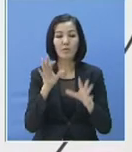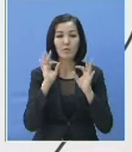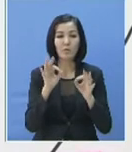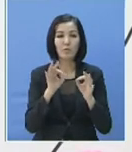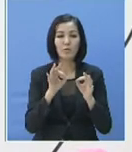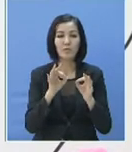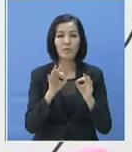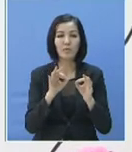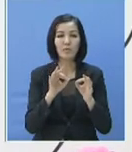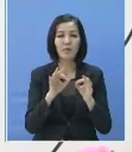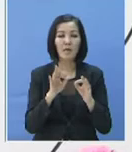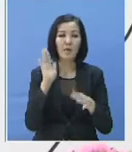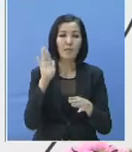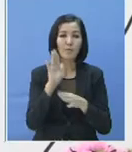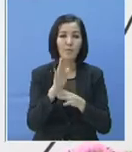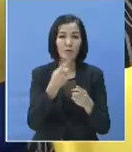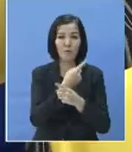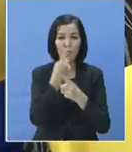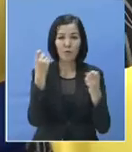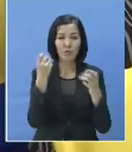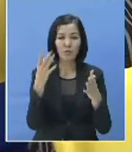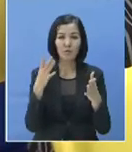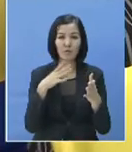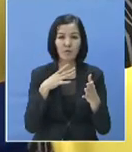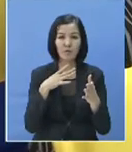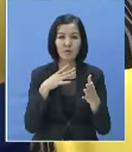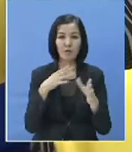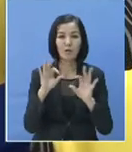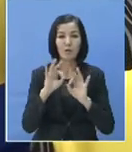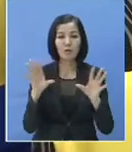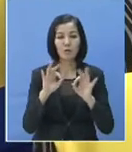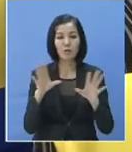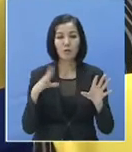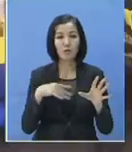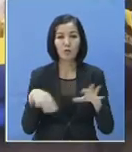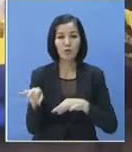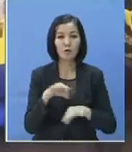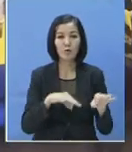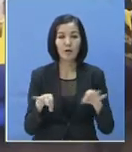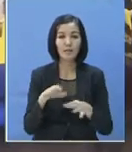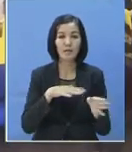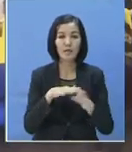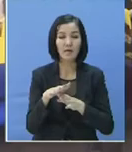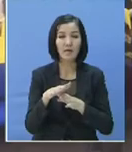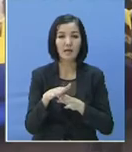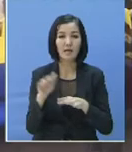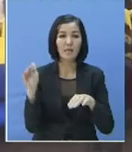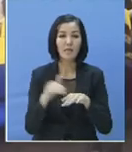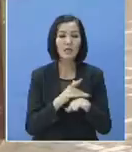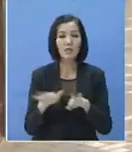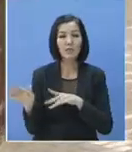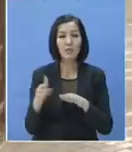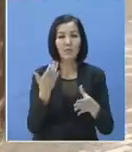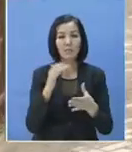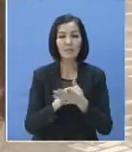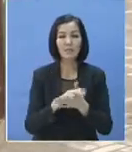қоғамдық диалог Қазақстанның тұрақтылығы мен өркендеуінің негізі атты жолдауын түсіндірді. Жоба аясында атқарылып жатқан игі істерді айтып,